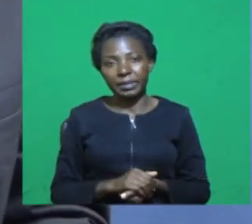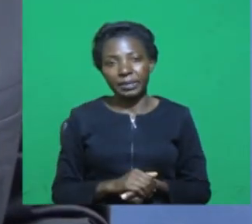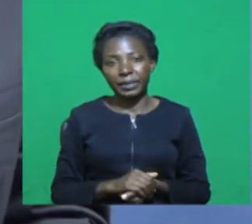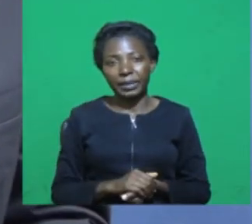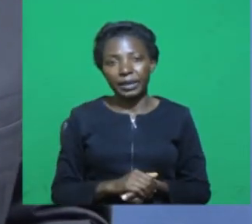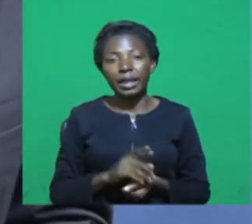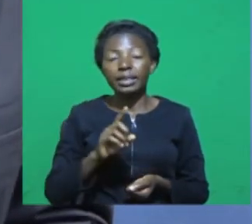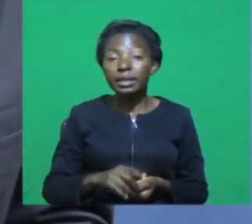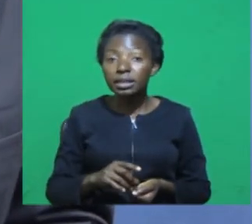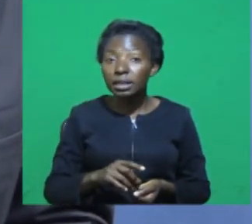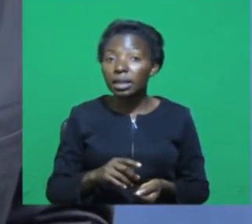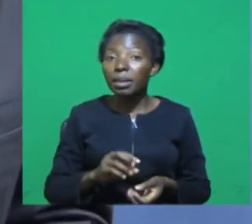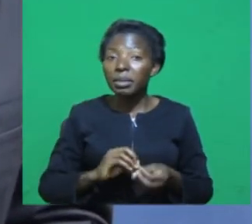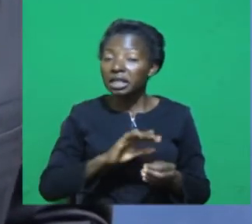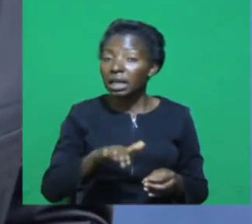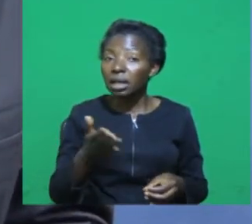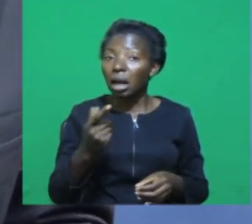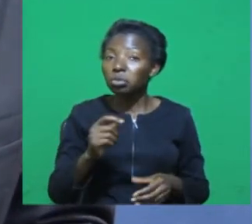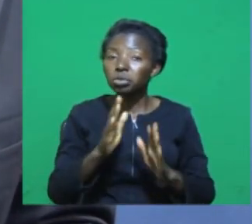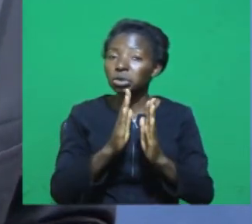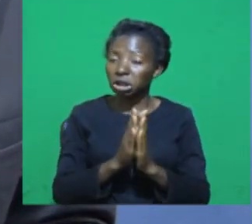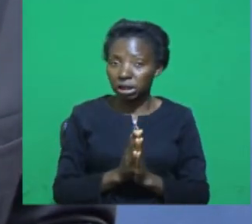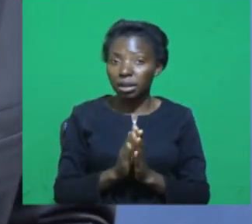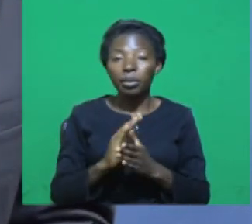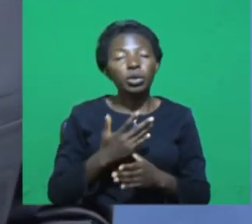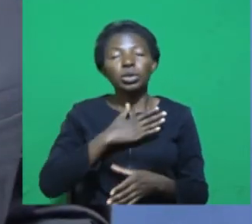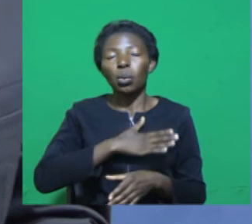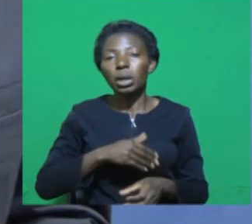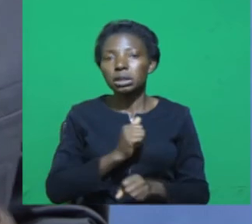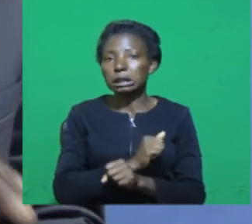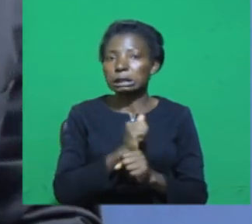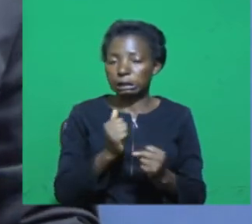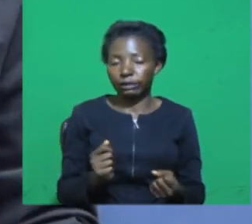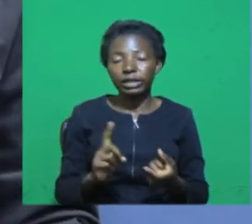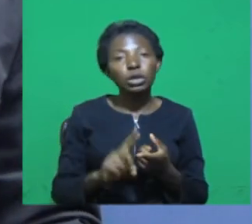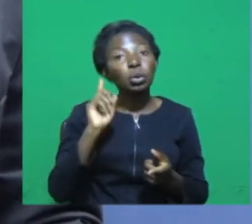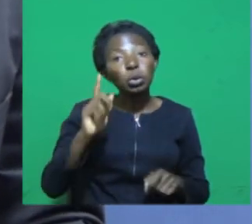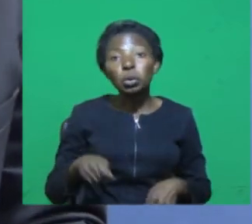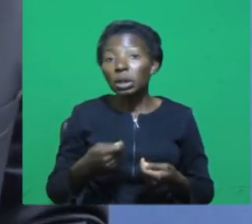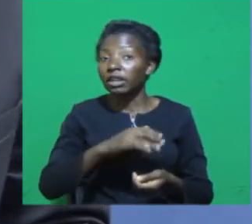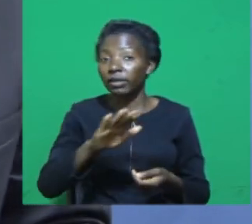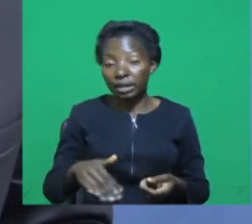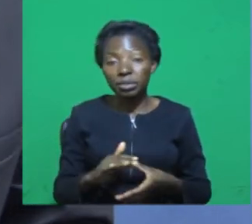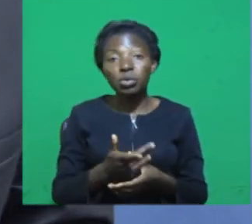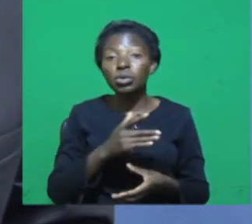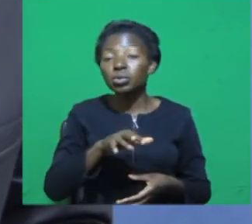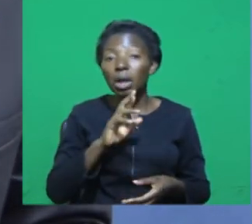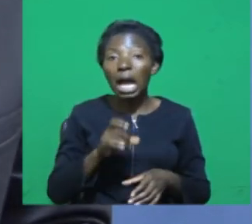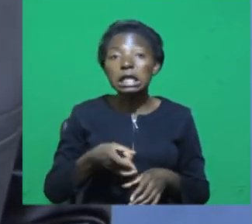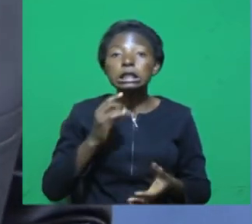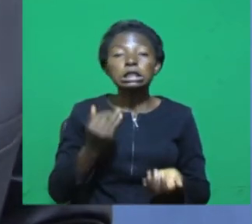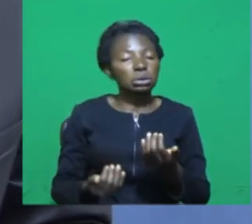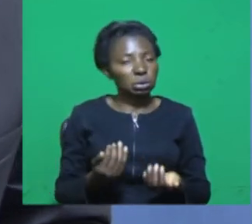ndo zvatinowira kuchechi, ndo zvatinonamatira. Mwari ozotipa ndatiri vana vake,